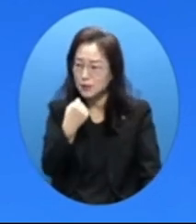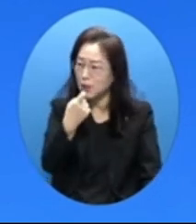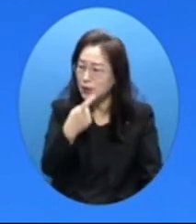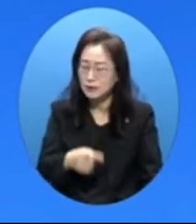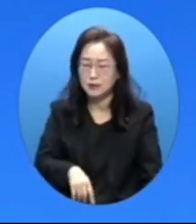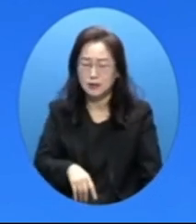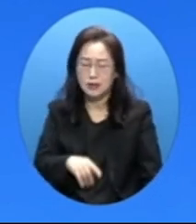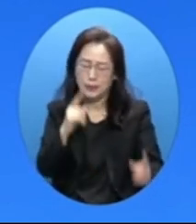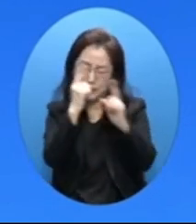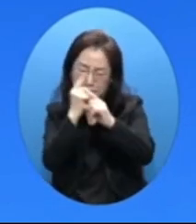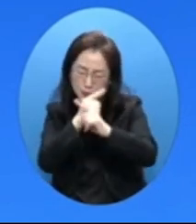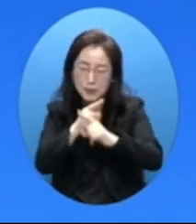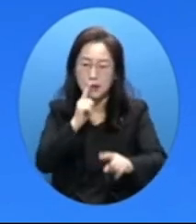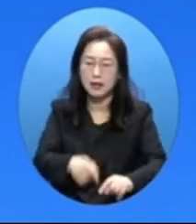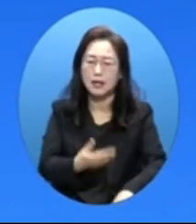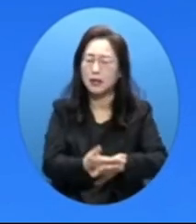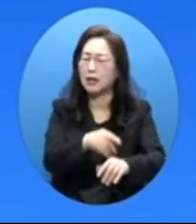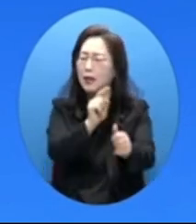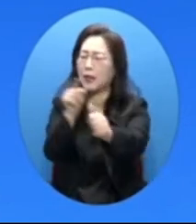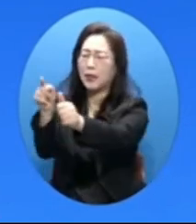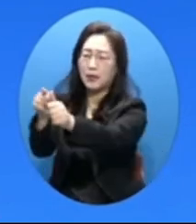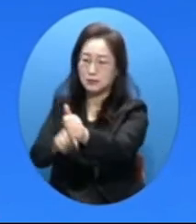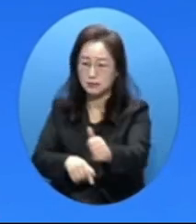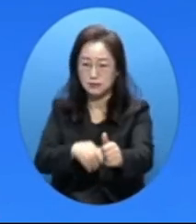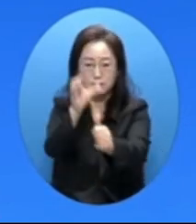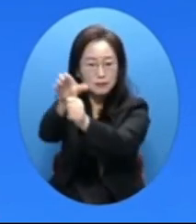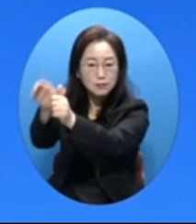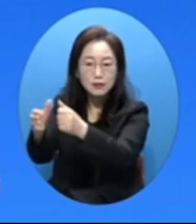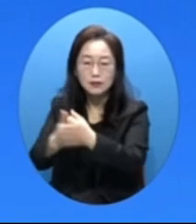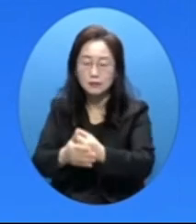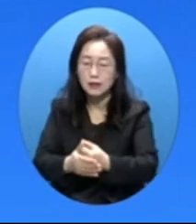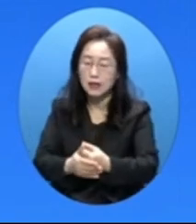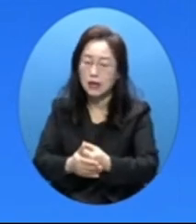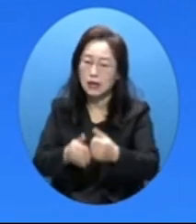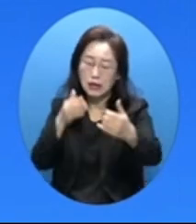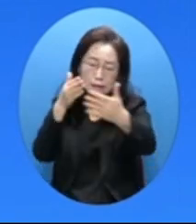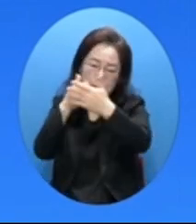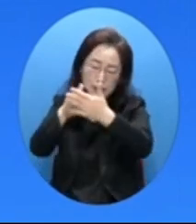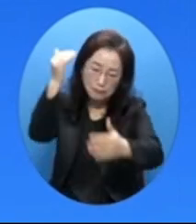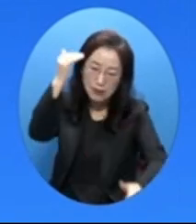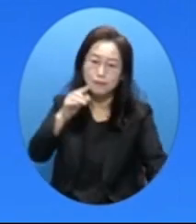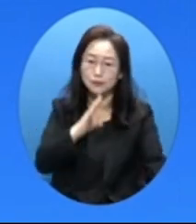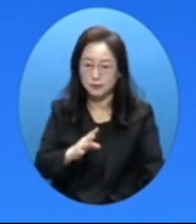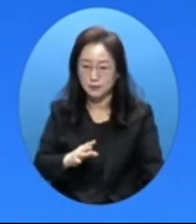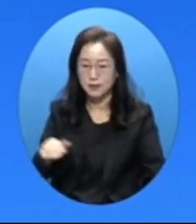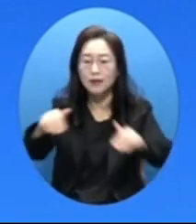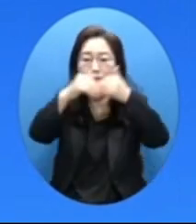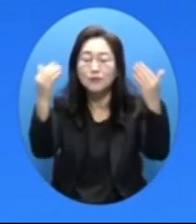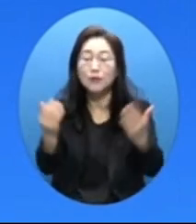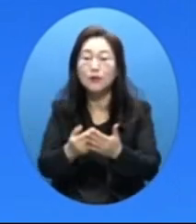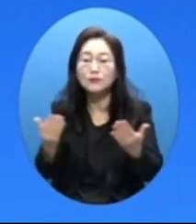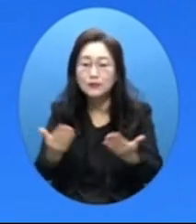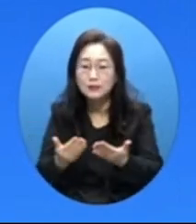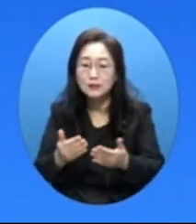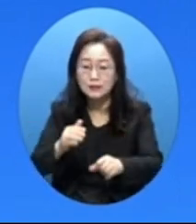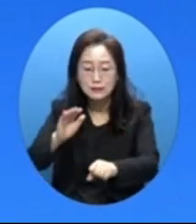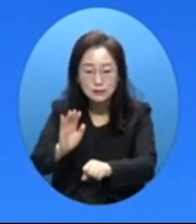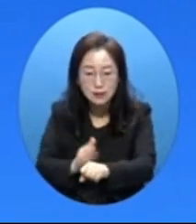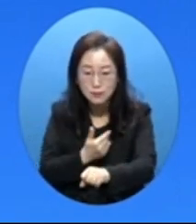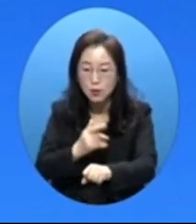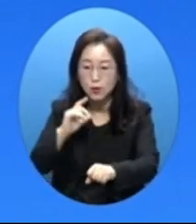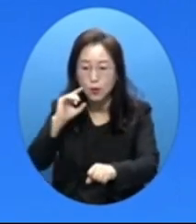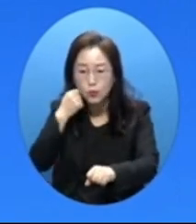부정적인 일이 없습니다 모든 것이 그저 더 잘못되고